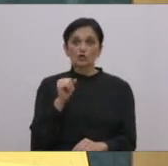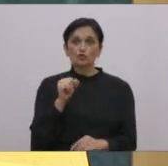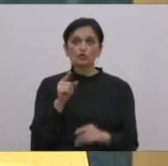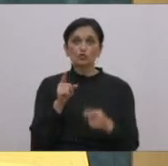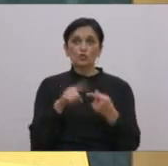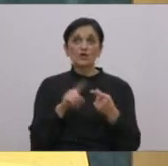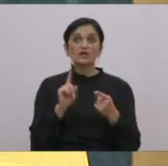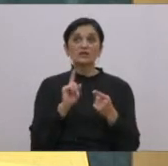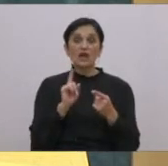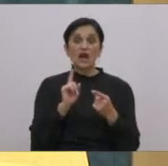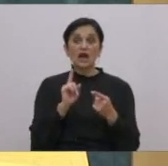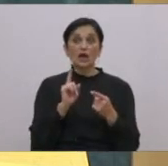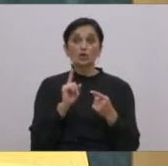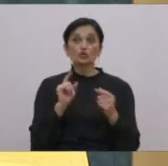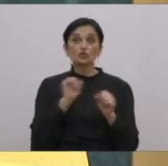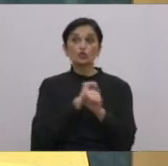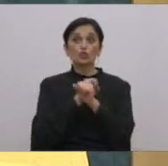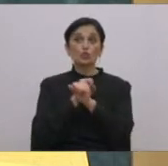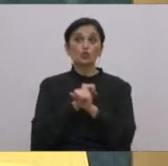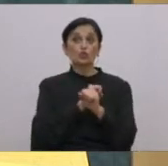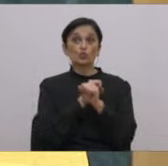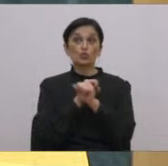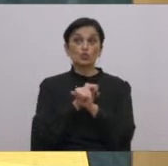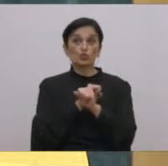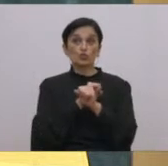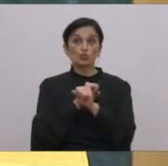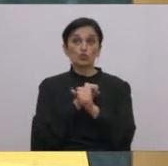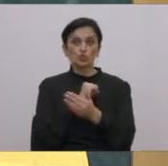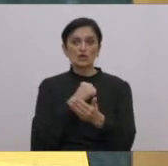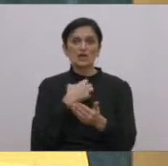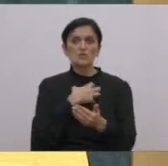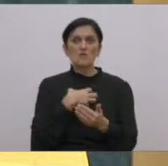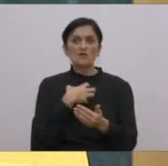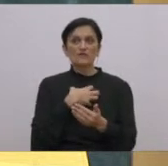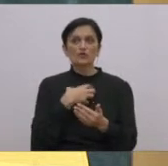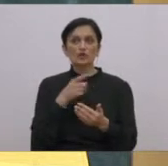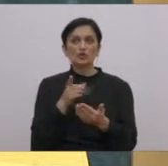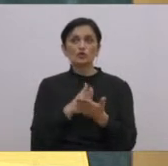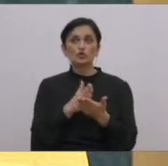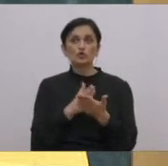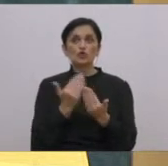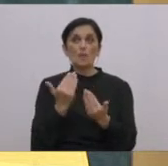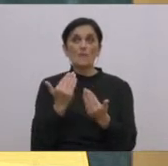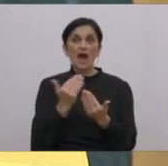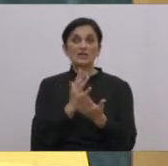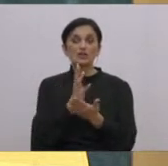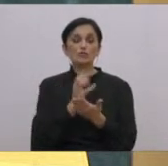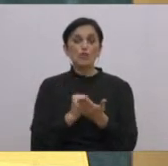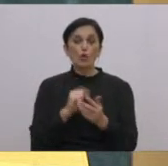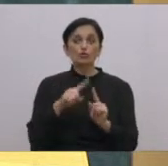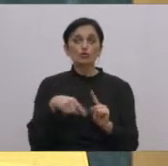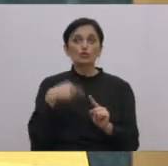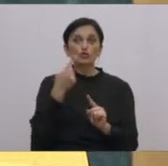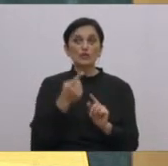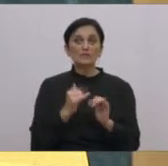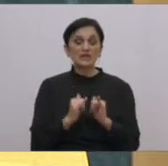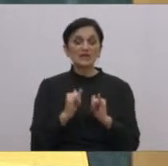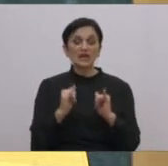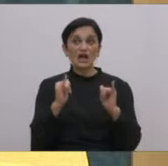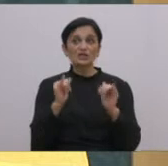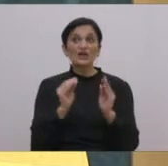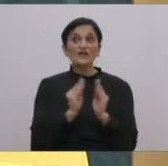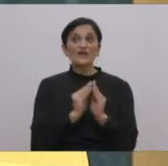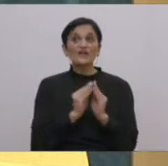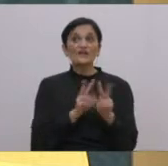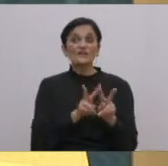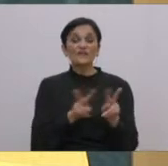რაც ბუნებრივია კურორტებისთვის მნიშვნელოვანი არის მათი პოტენციალი და შემდგომი განვითარებისთვის. იგივე